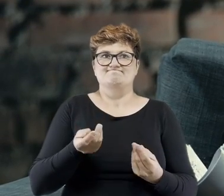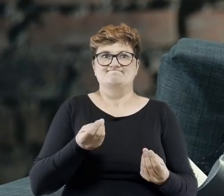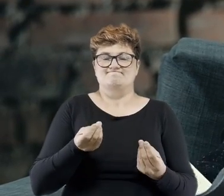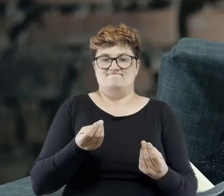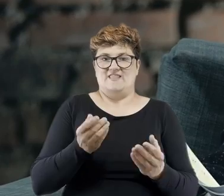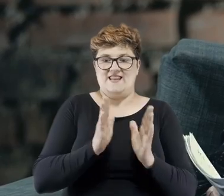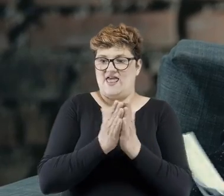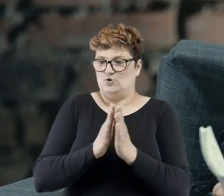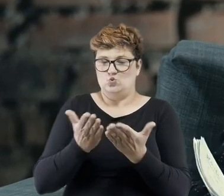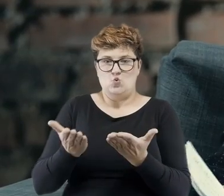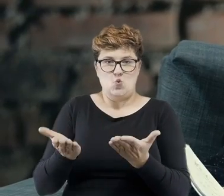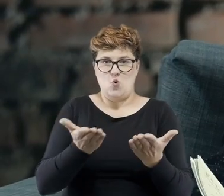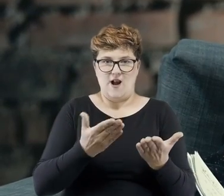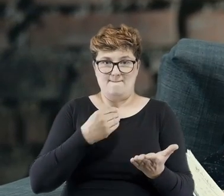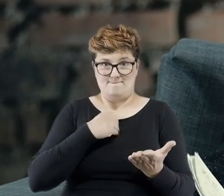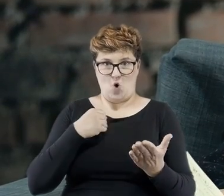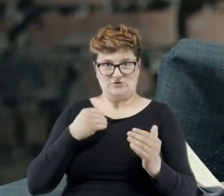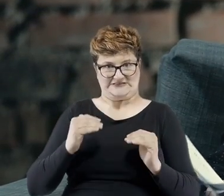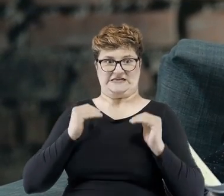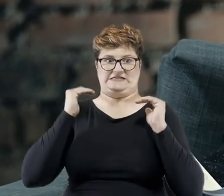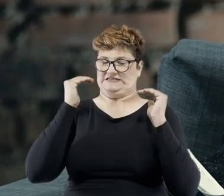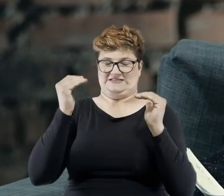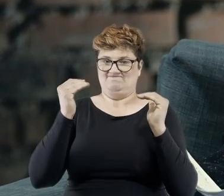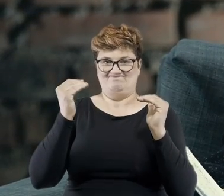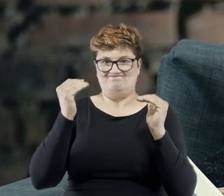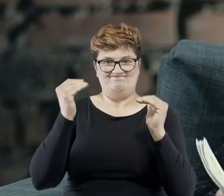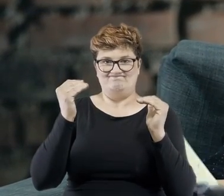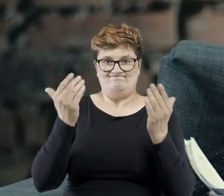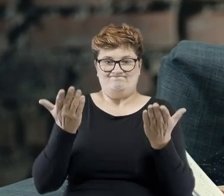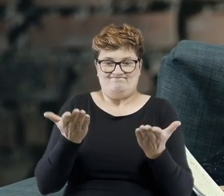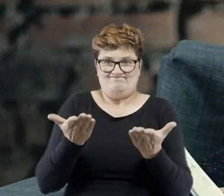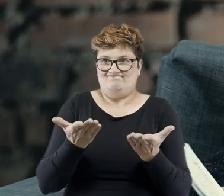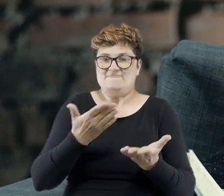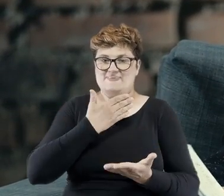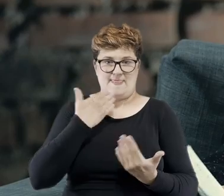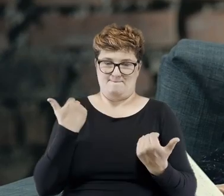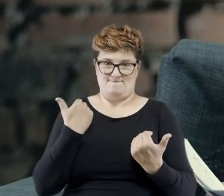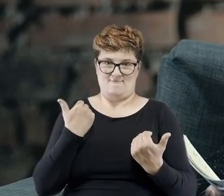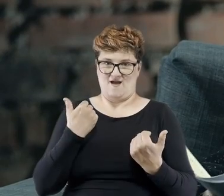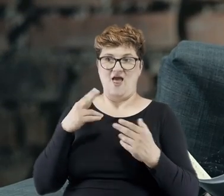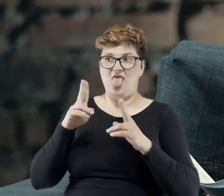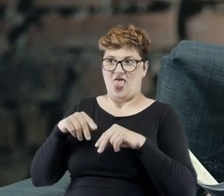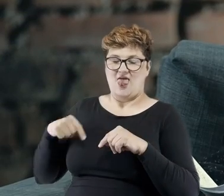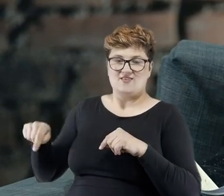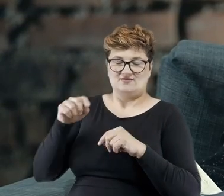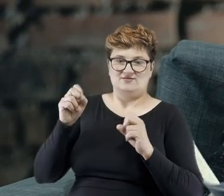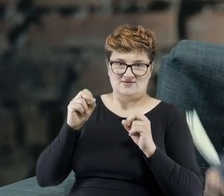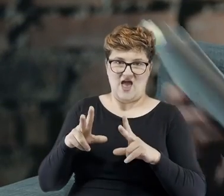jakby literatury polskiej wysokiej, prawda, był właściwie nieobecny na mapie